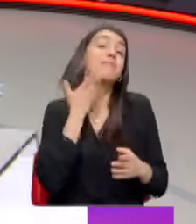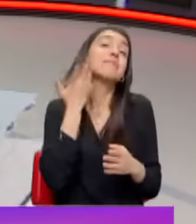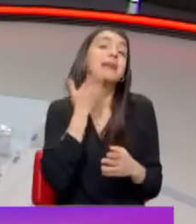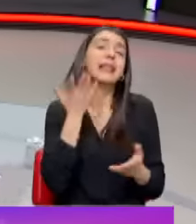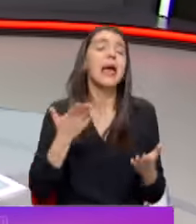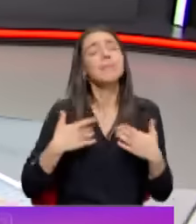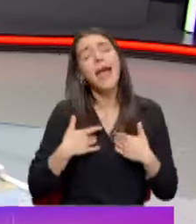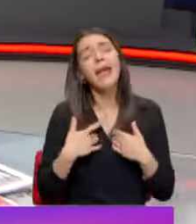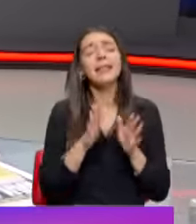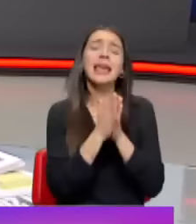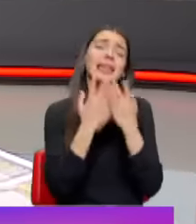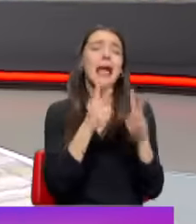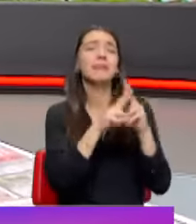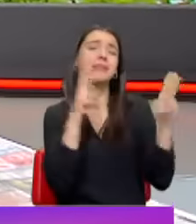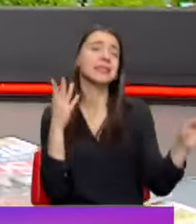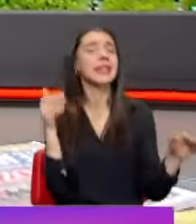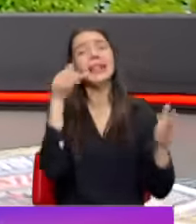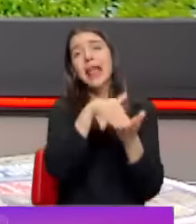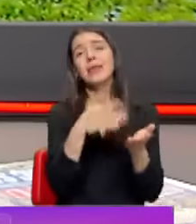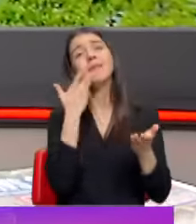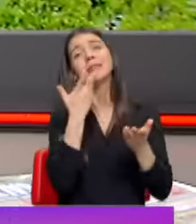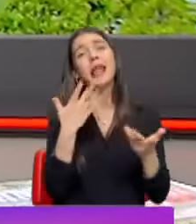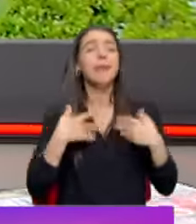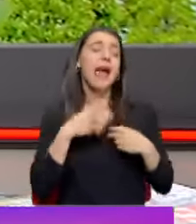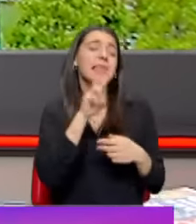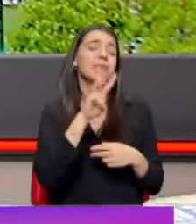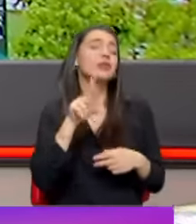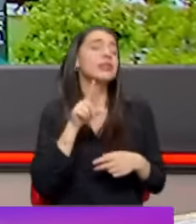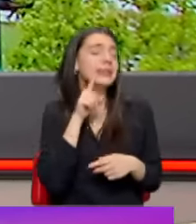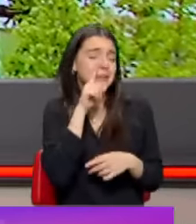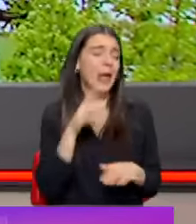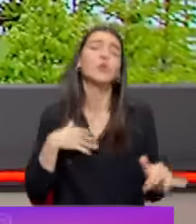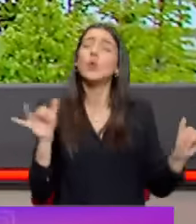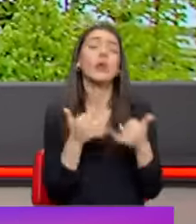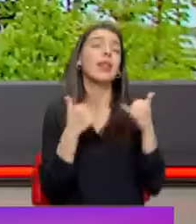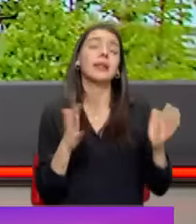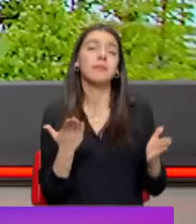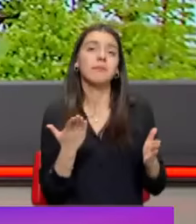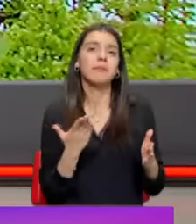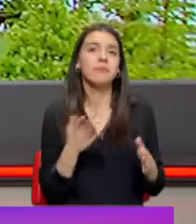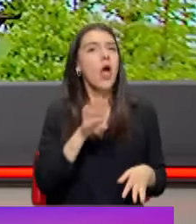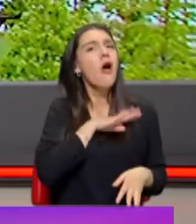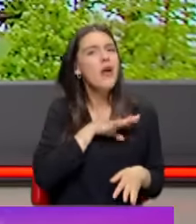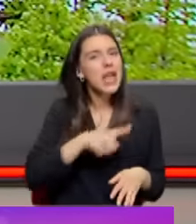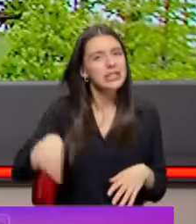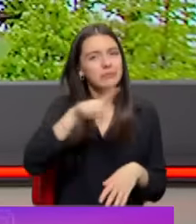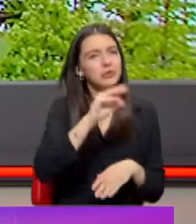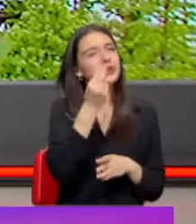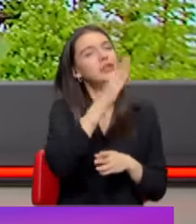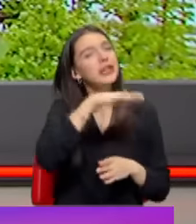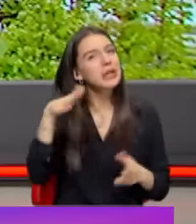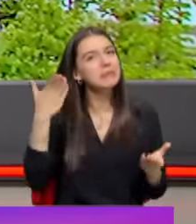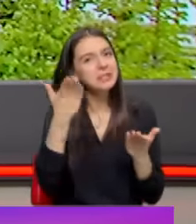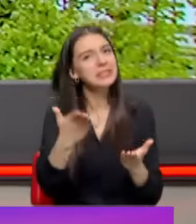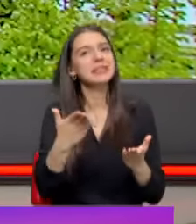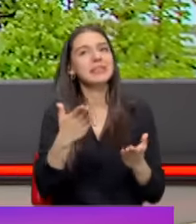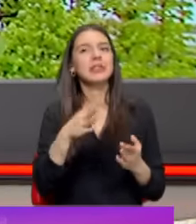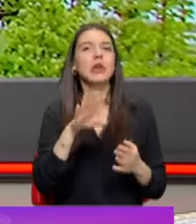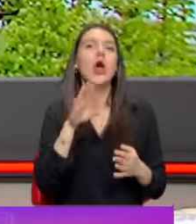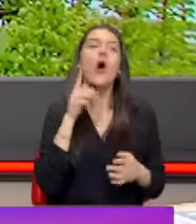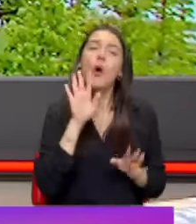Mesela ben kitap sırasına girdim. Mesela ben 23 Nisan'ı kutladım. Öğrencilerimiz, küçüklerimiz, çocuklarımız